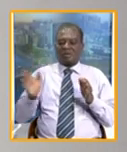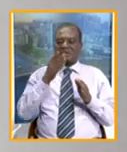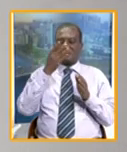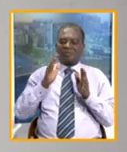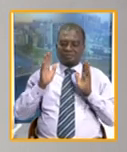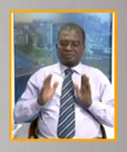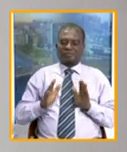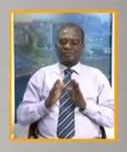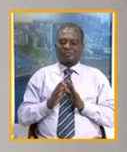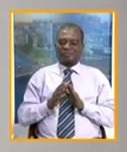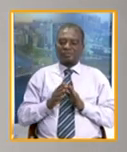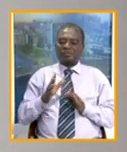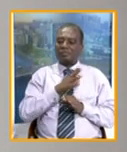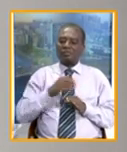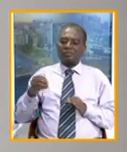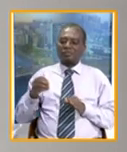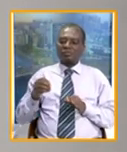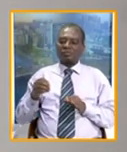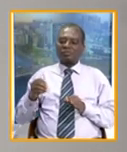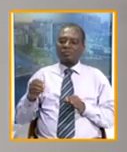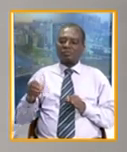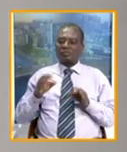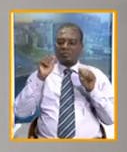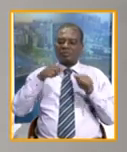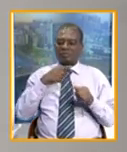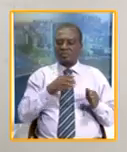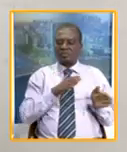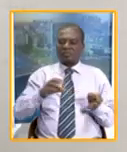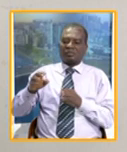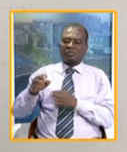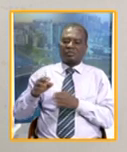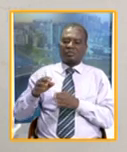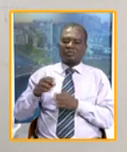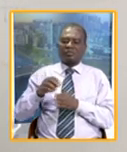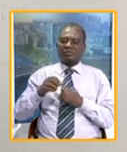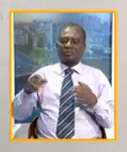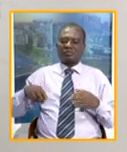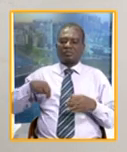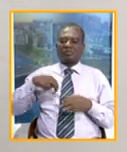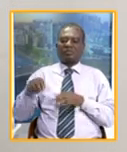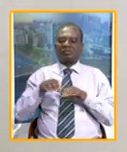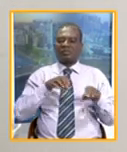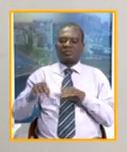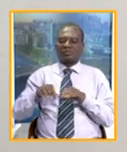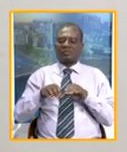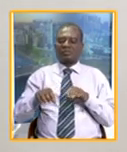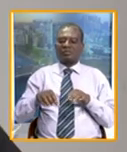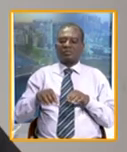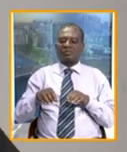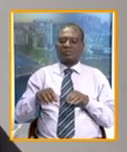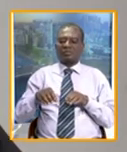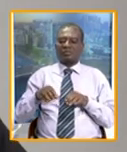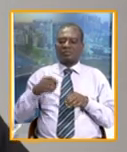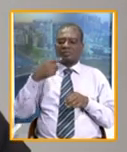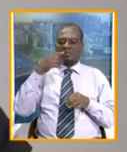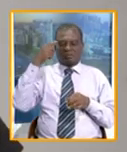ivoiriens. Et il ne pouvait pas nous dire ou les voir sans que nous nous manifestions. Et je pense